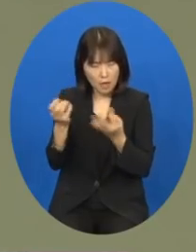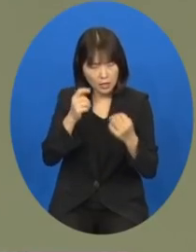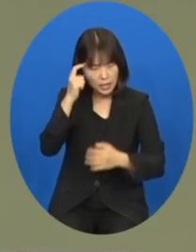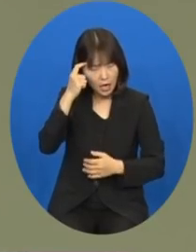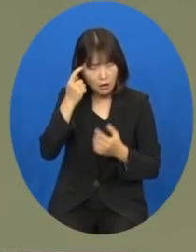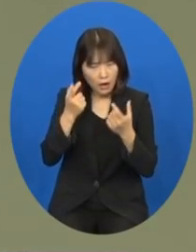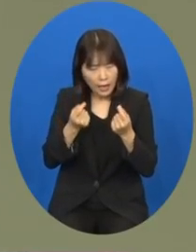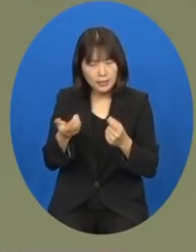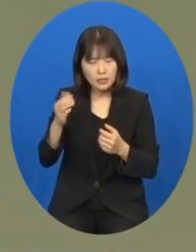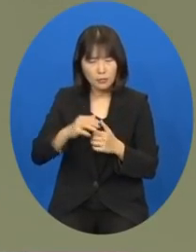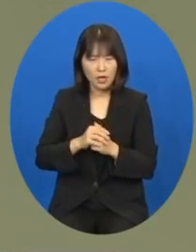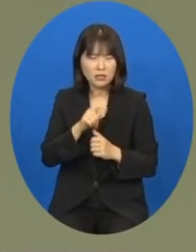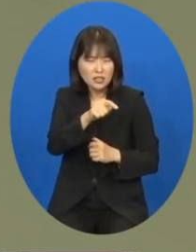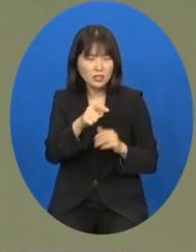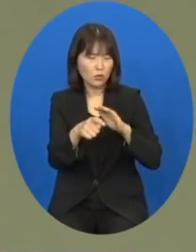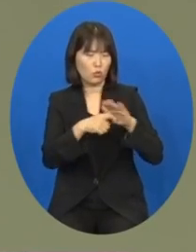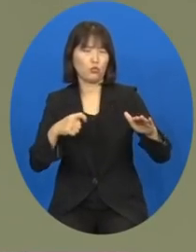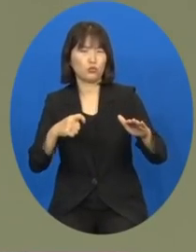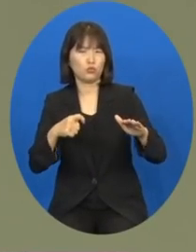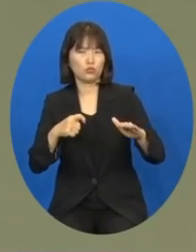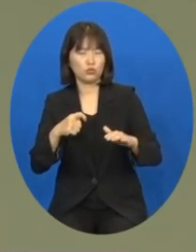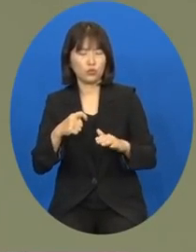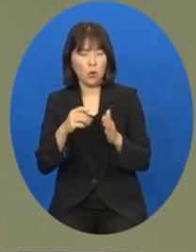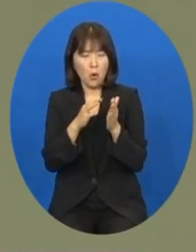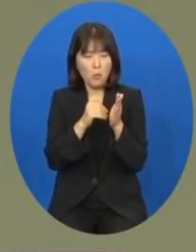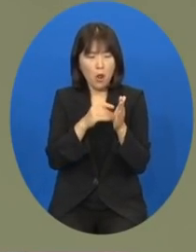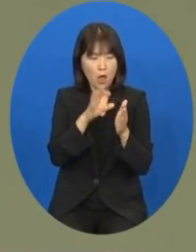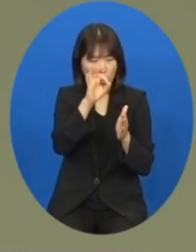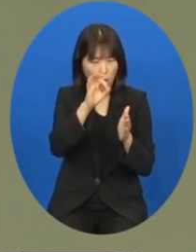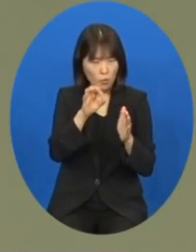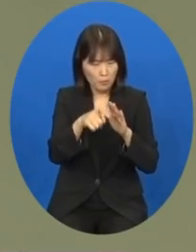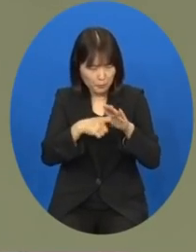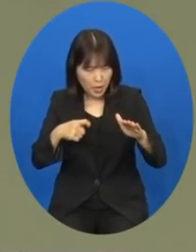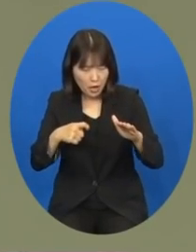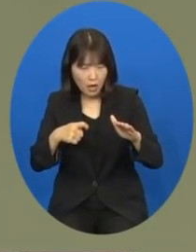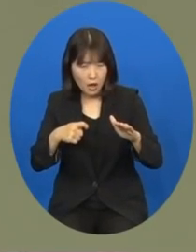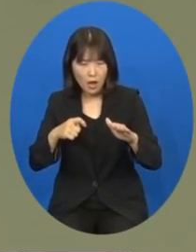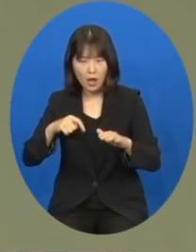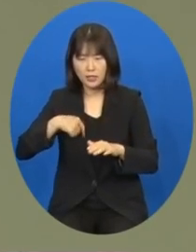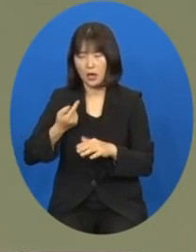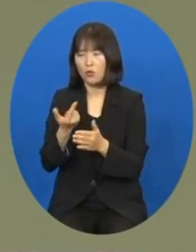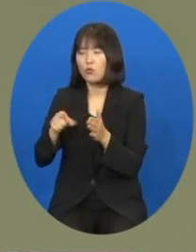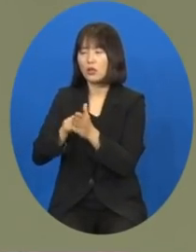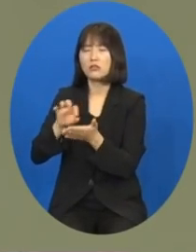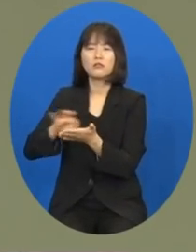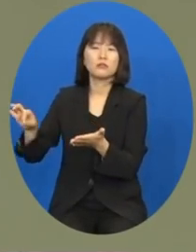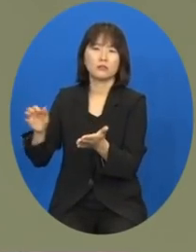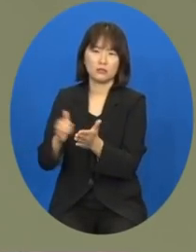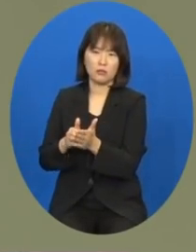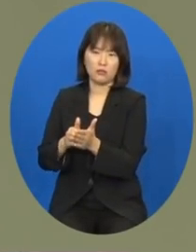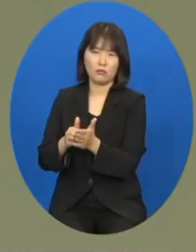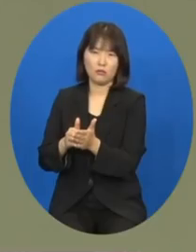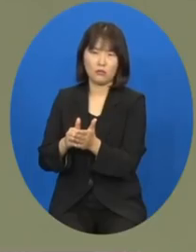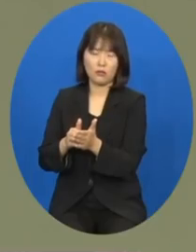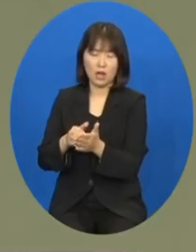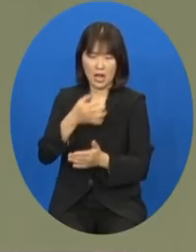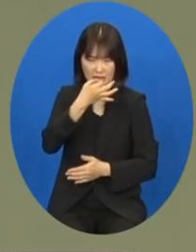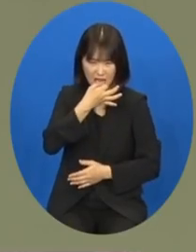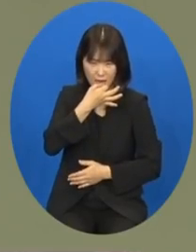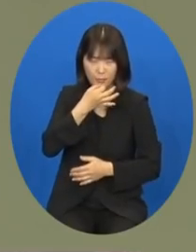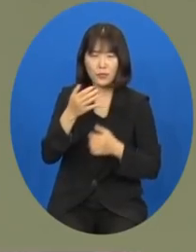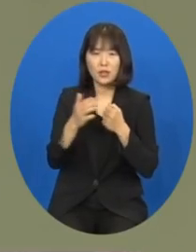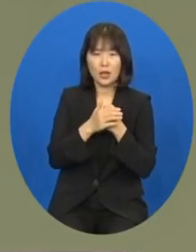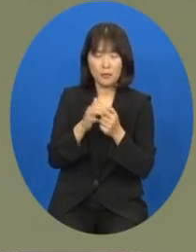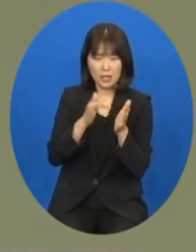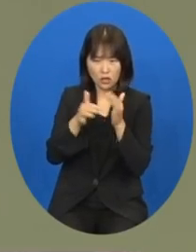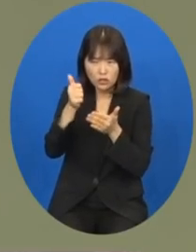그 동계 에서 돈을 빼 아다다 자기의 이르를 위해 애썼다는 것이죠 도덕 입니다 탐욕 때문에 예수님의 따른